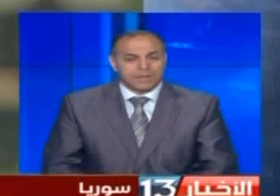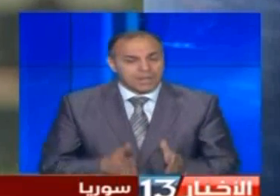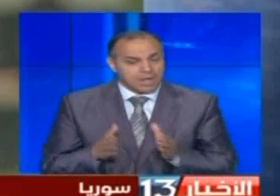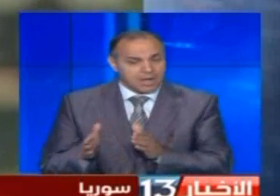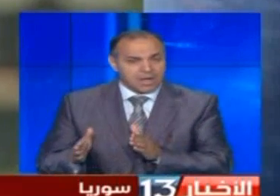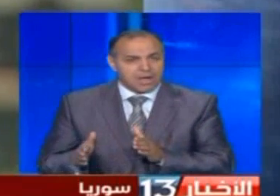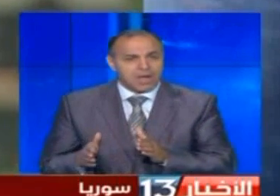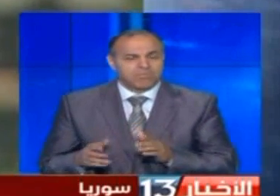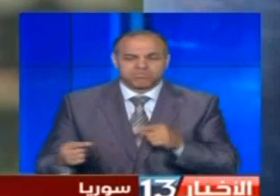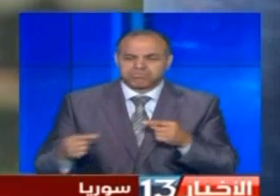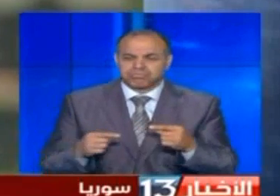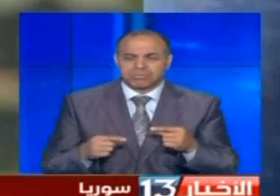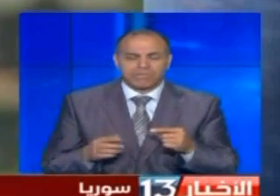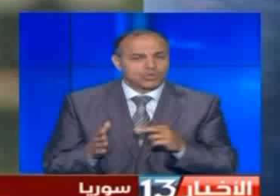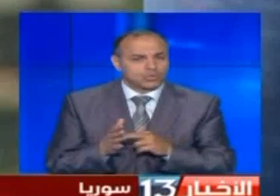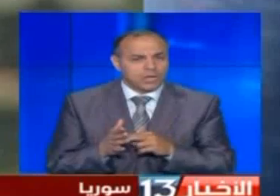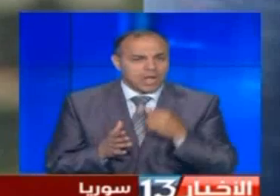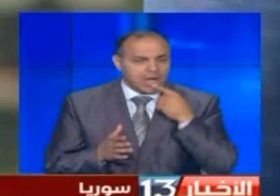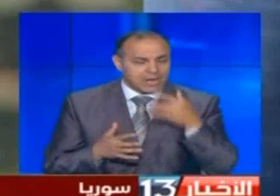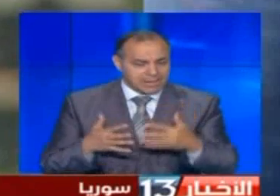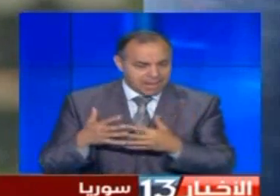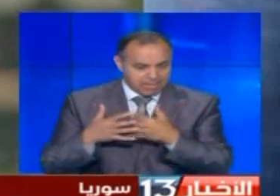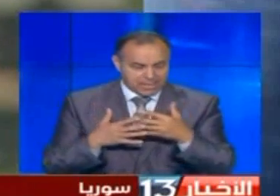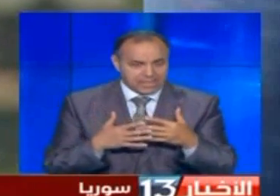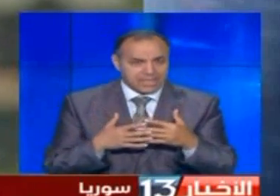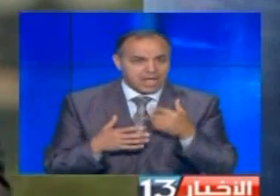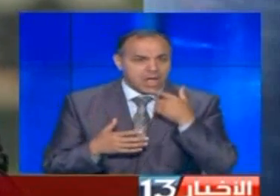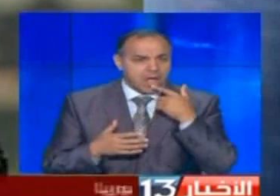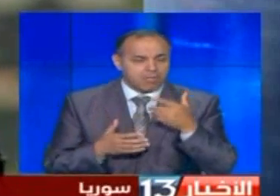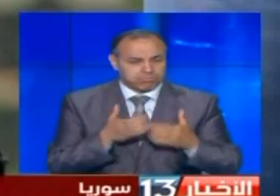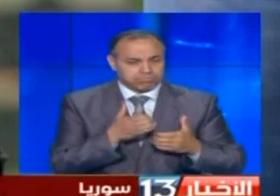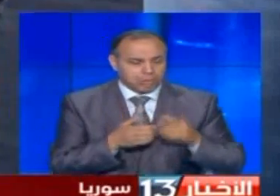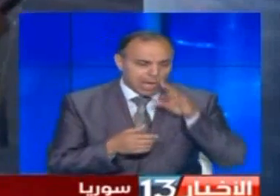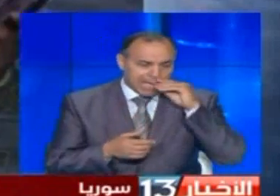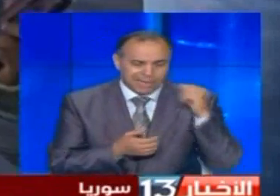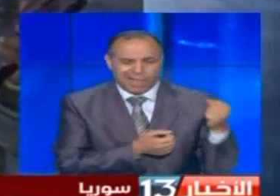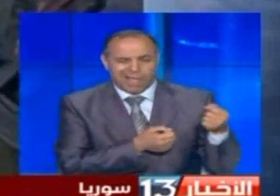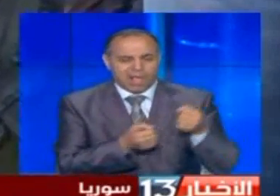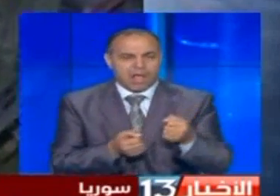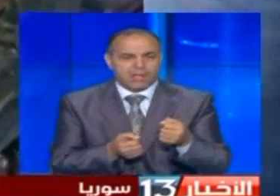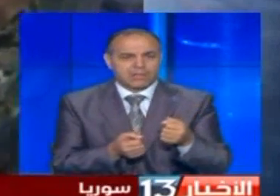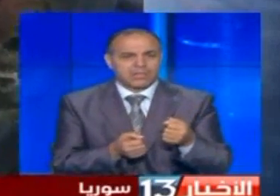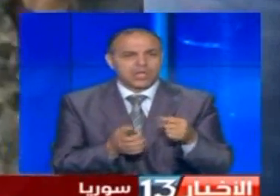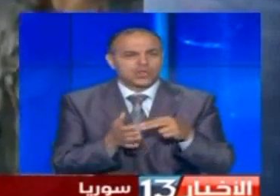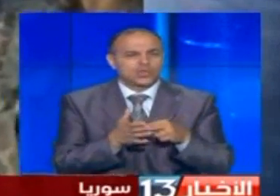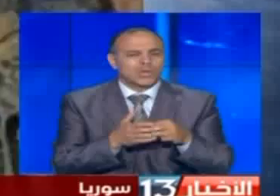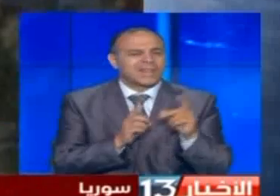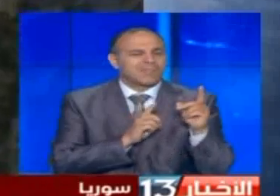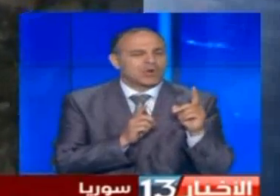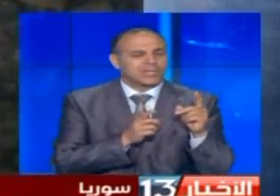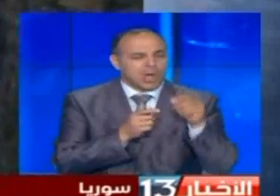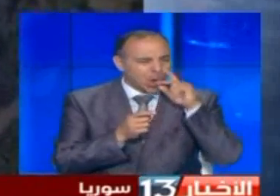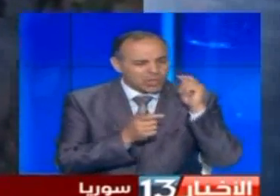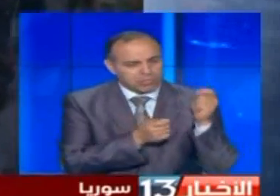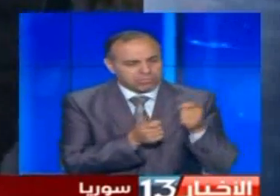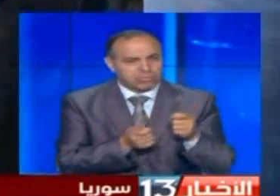أخرى من الصراع الدائري في سوريا، زودت الولايات المتحدة الأمريكية المسلحين الأكراد من قوات سوريا الديمقراطية